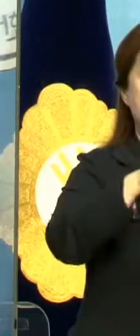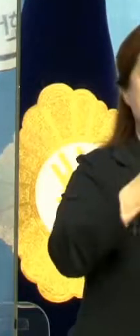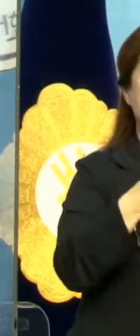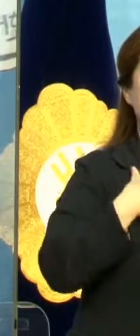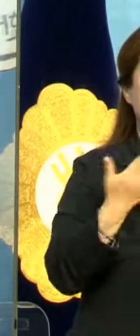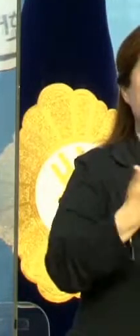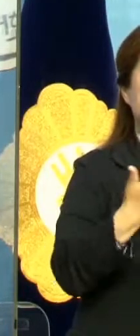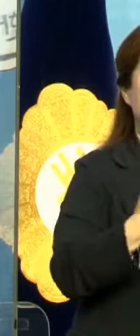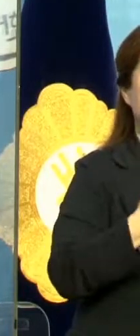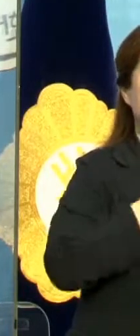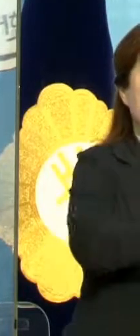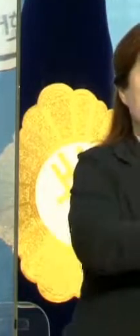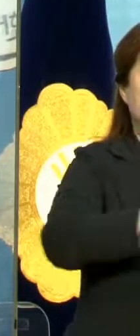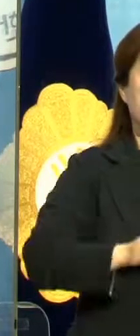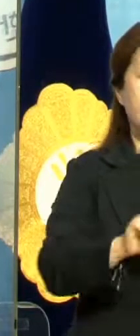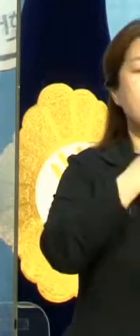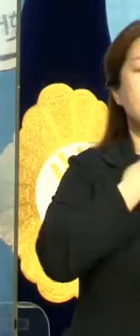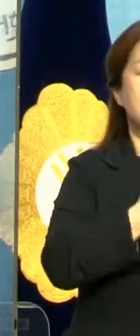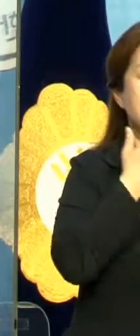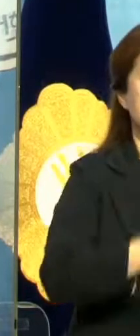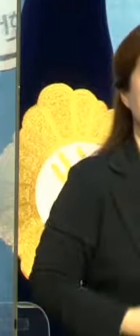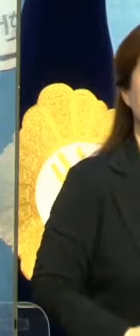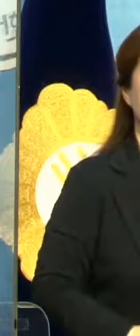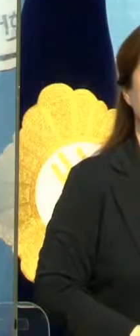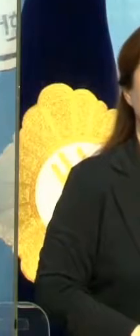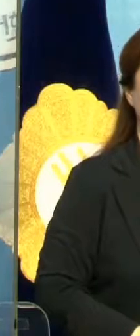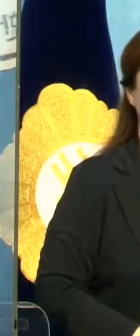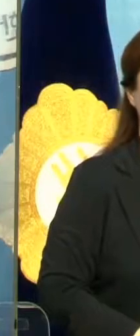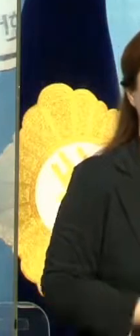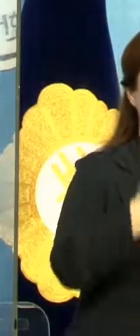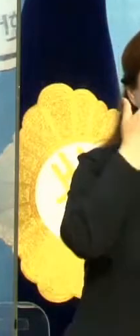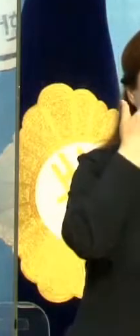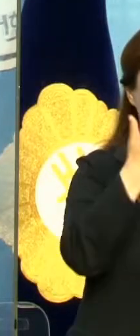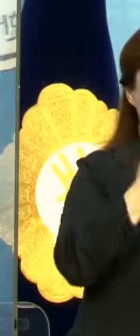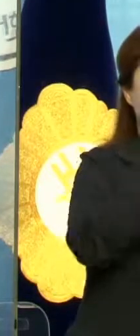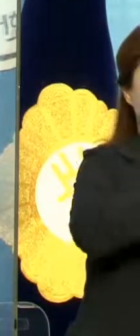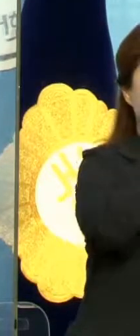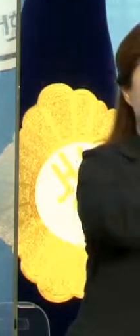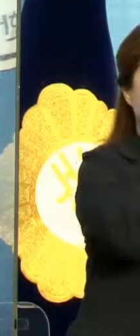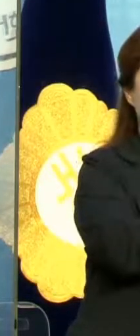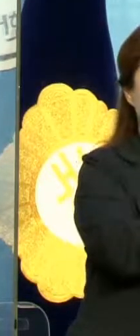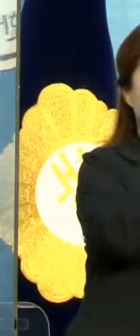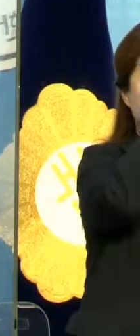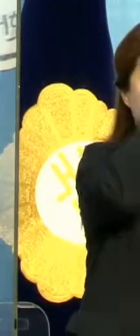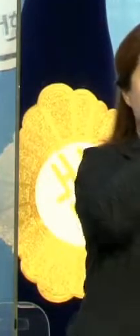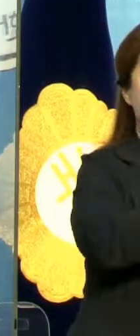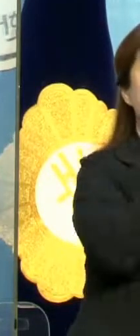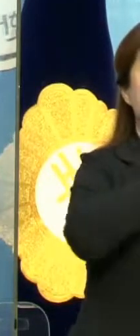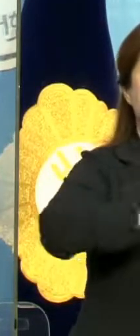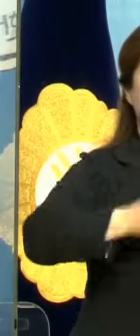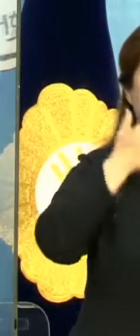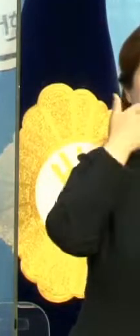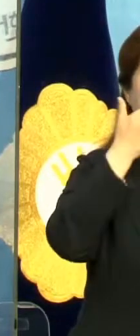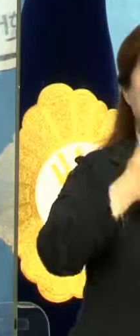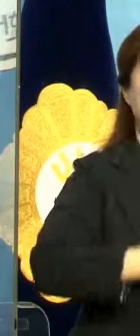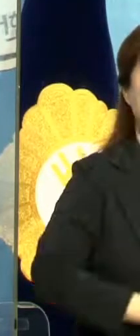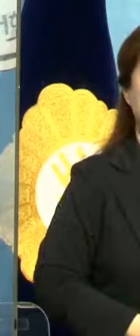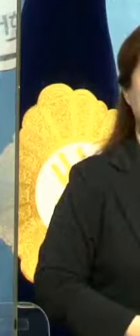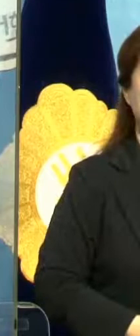직무를 회피한 사실 조차 없습니다 명백한 공직자 1 법 위반으로 볼 수 있습니다